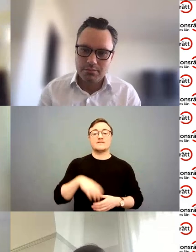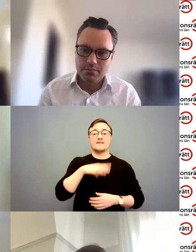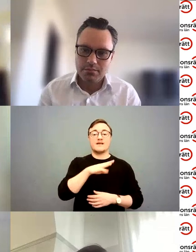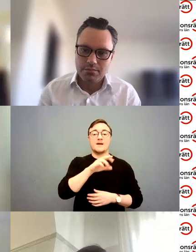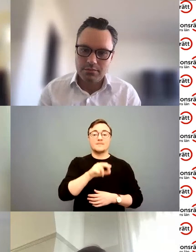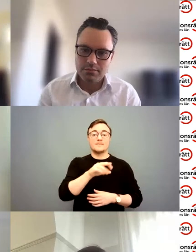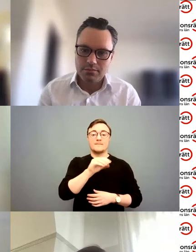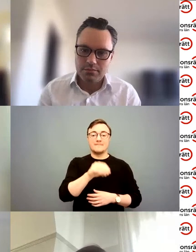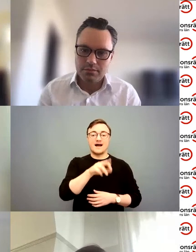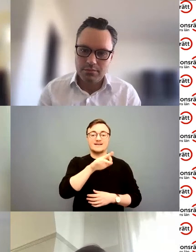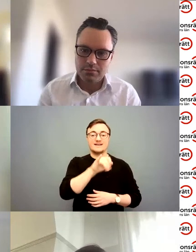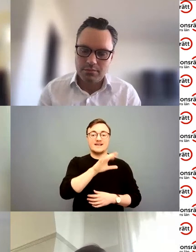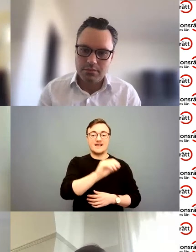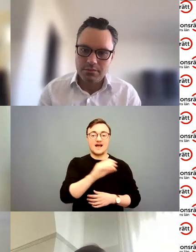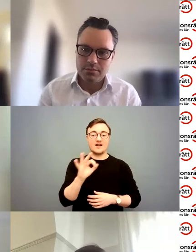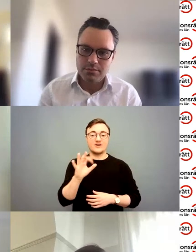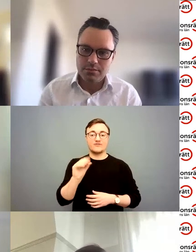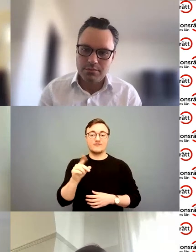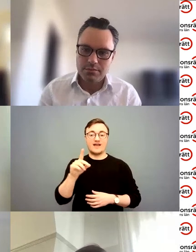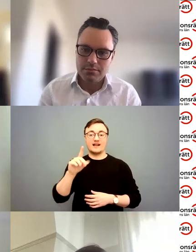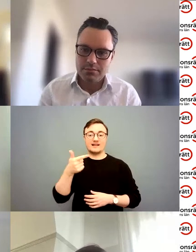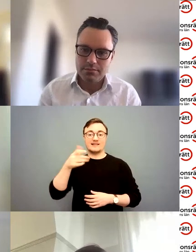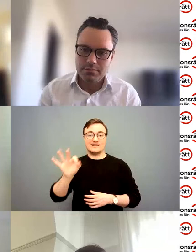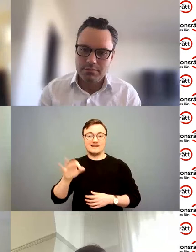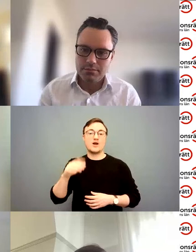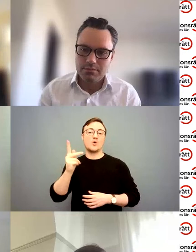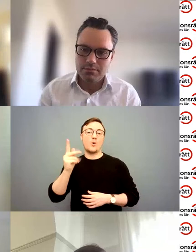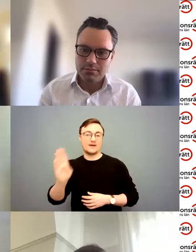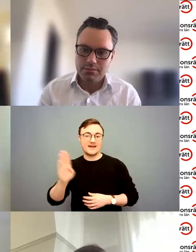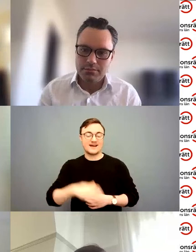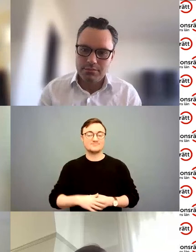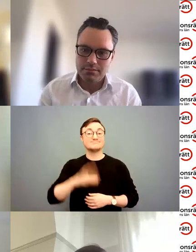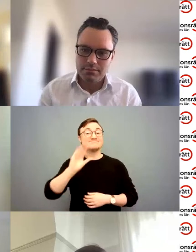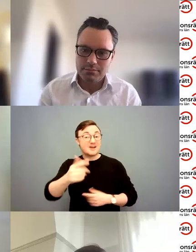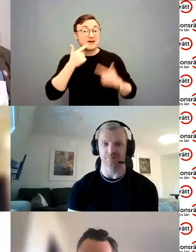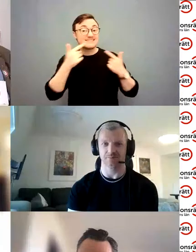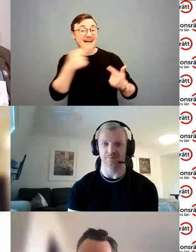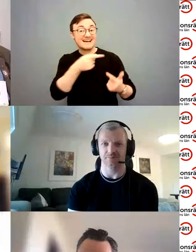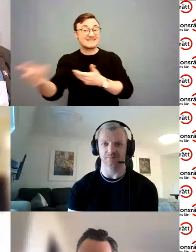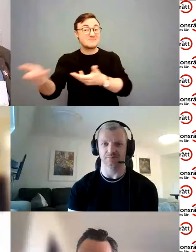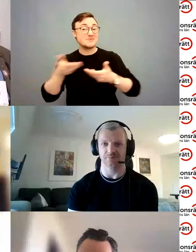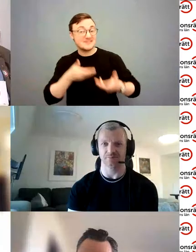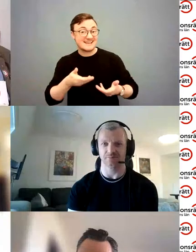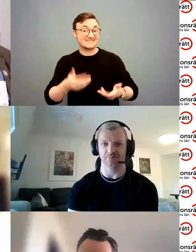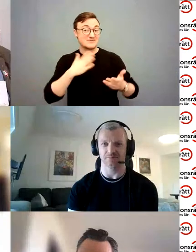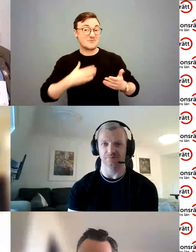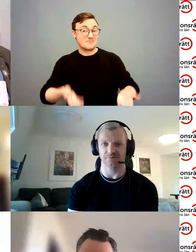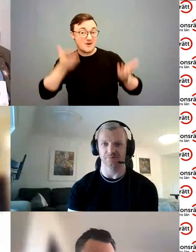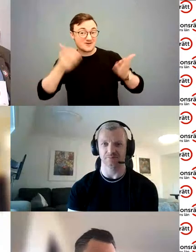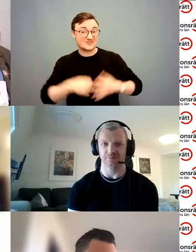ni ser från Kristdemokraterna. Ja, tack för inbjudan. God morgon.